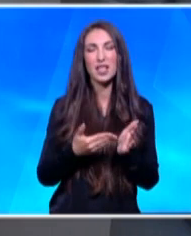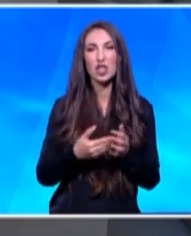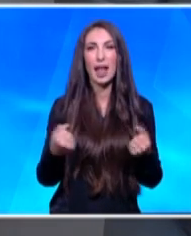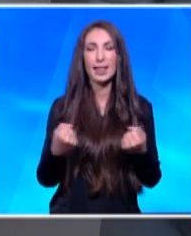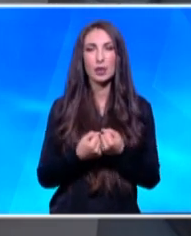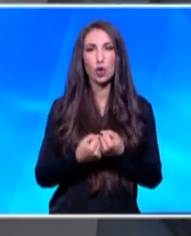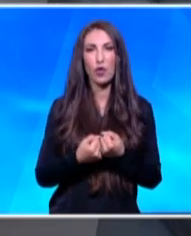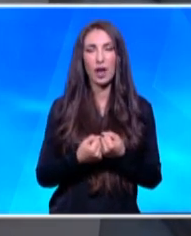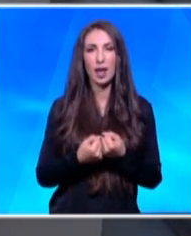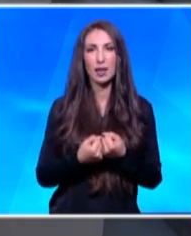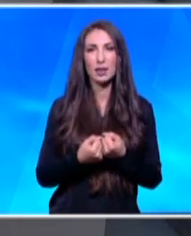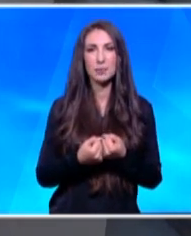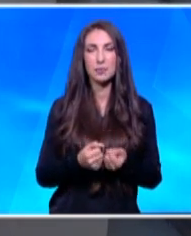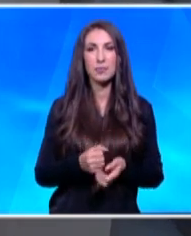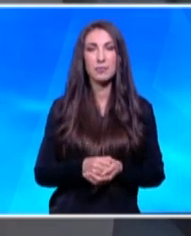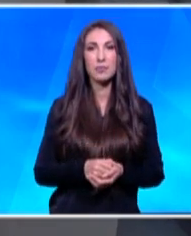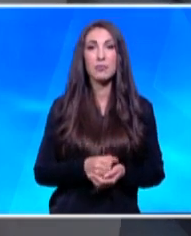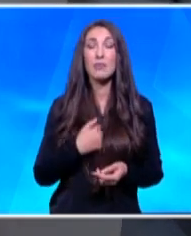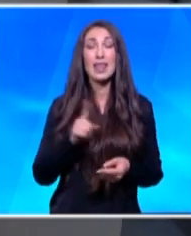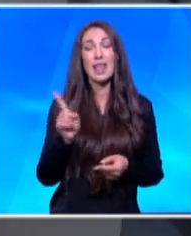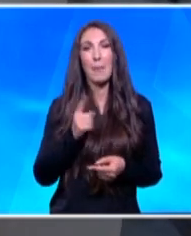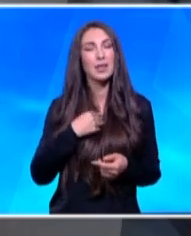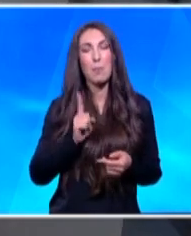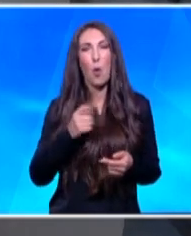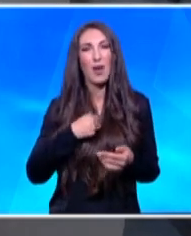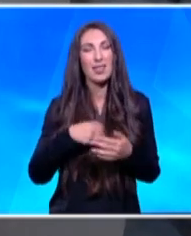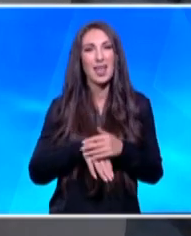катастрофи. Няма да скрия, че това е